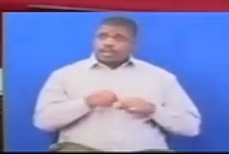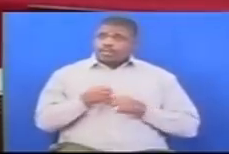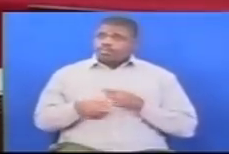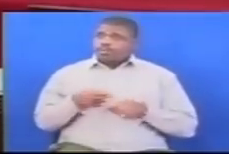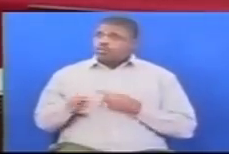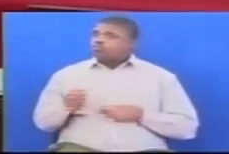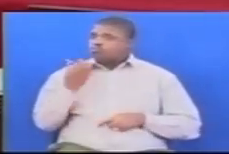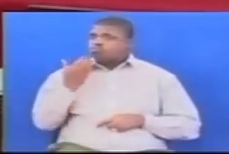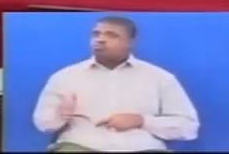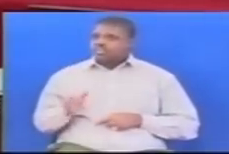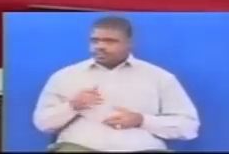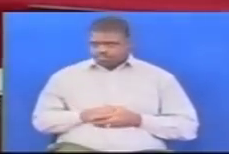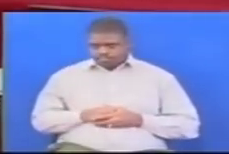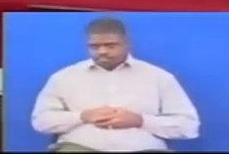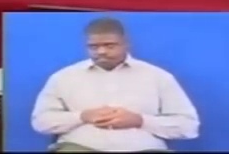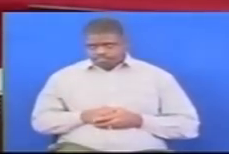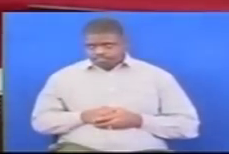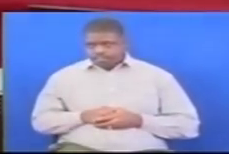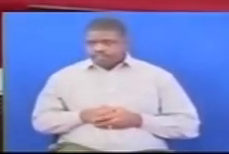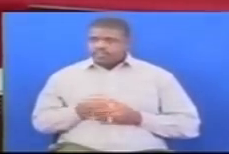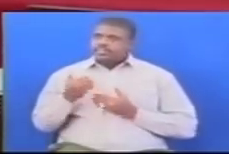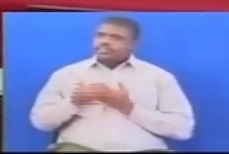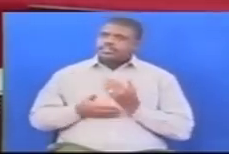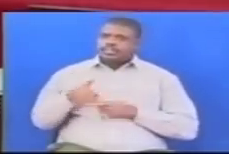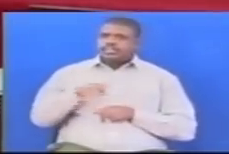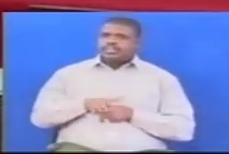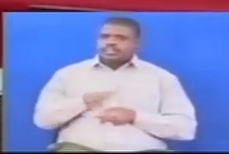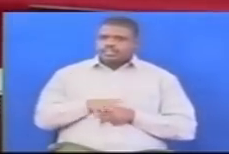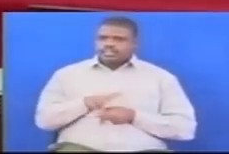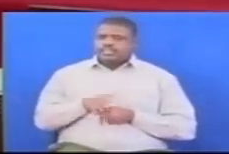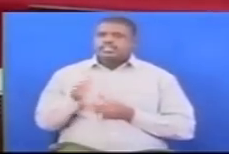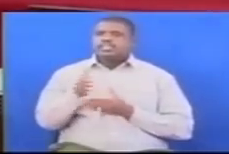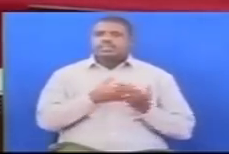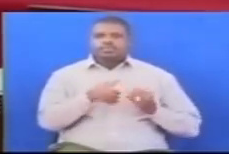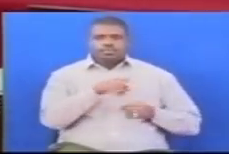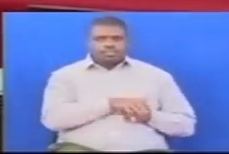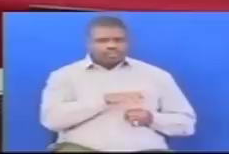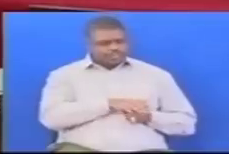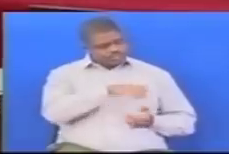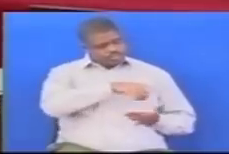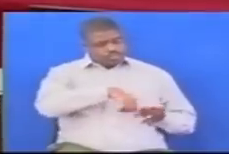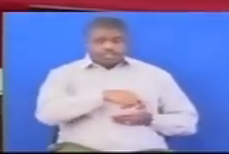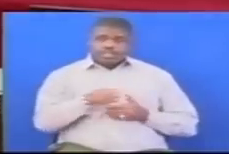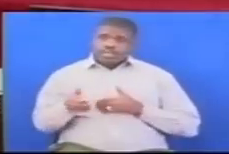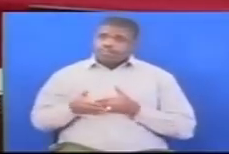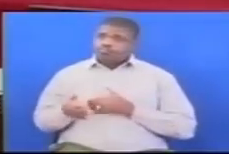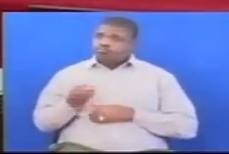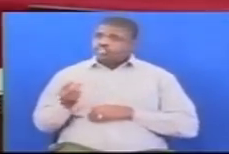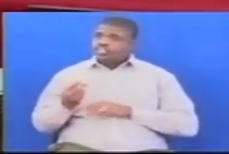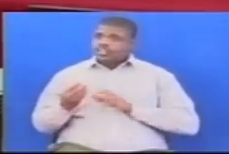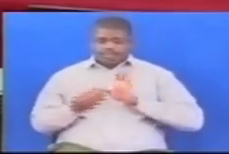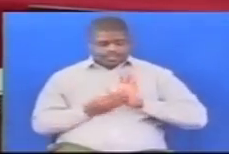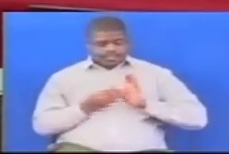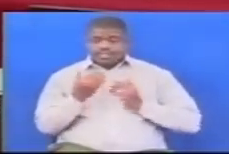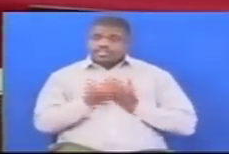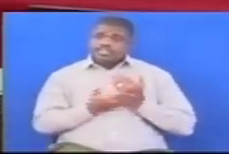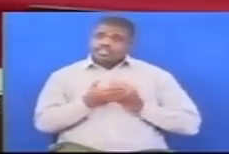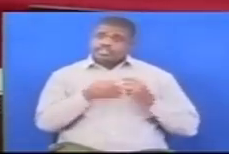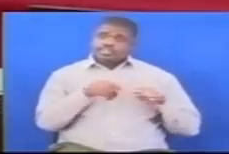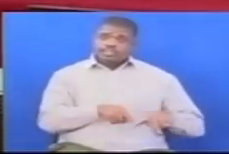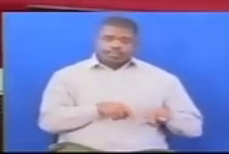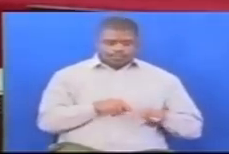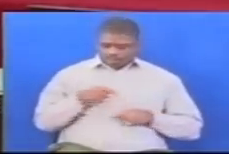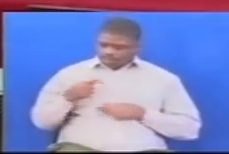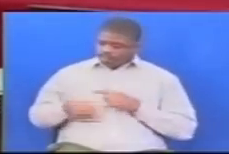muhimu sana na unakava nchi nyingi sana, sehemu nyingi sana, miji mingi, karibu miji 29 hapa nchini. Na mradi